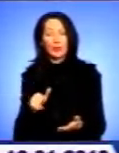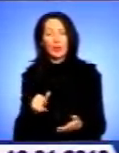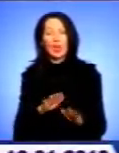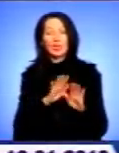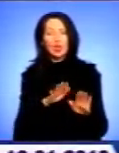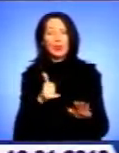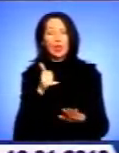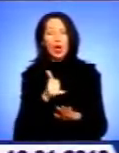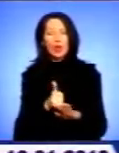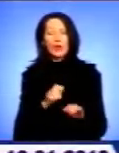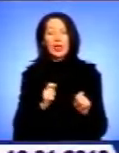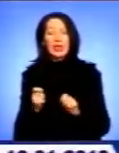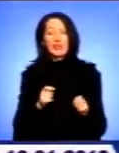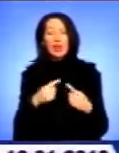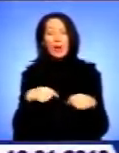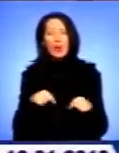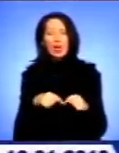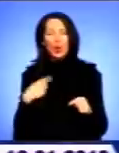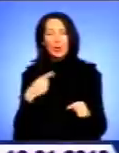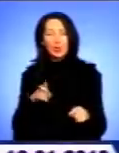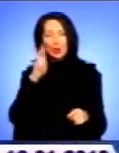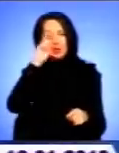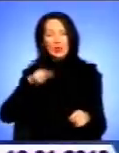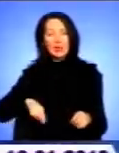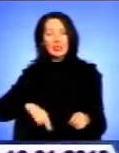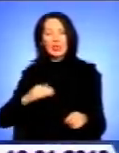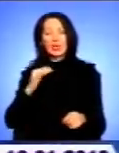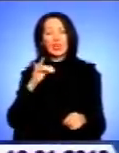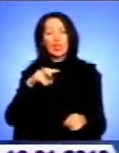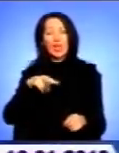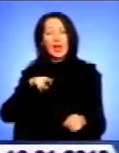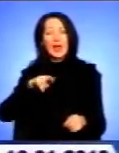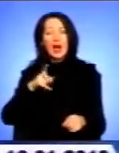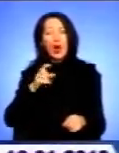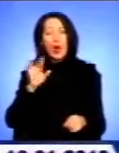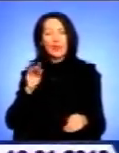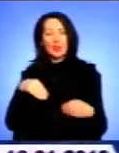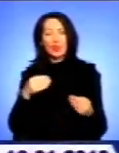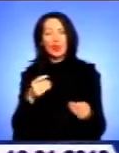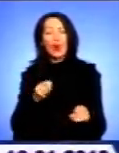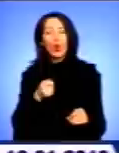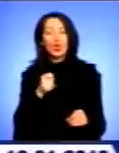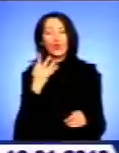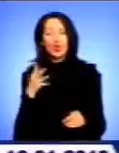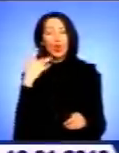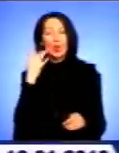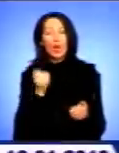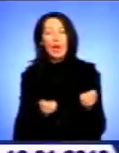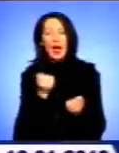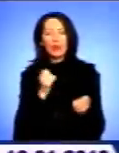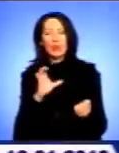Заступник голови, керівник апарату обласної державної адміністрації Юрій Желіховський вручив ключі від 4 легкових автомобілів